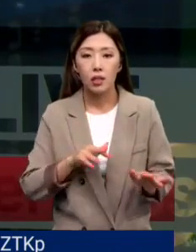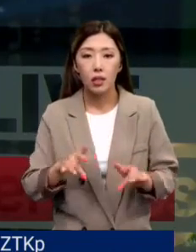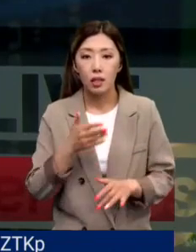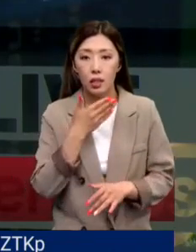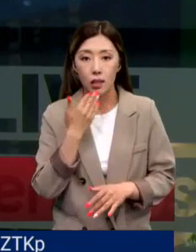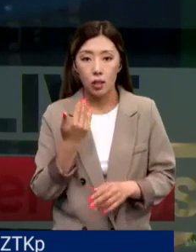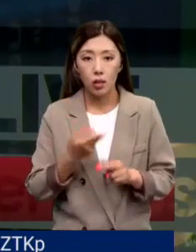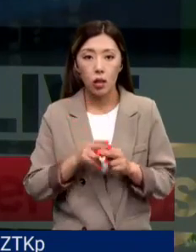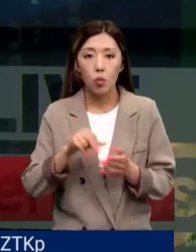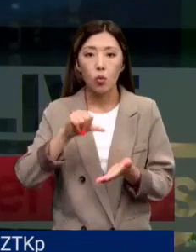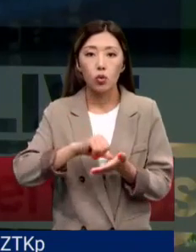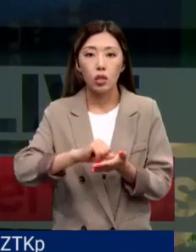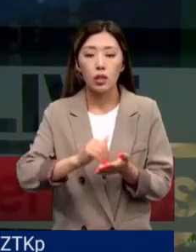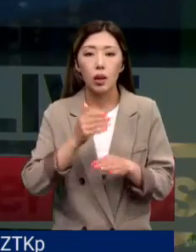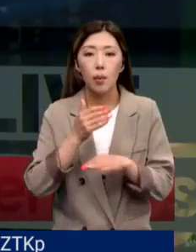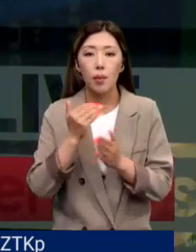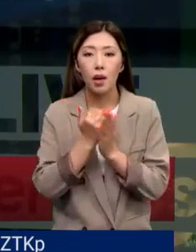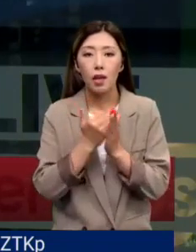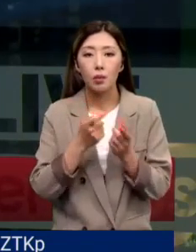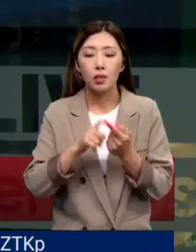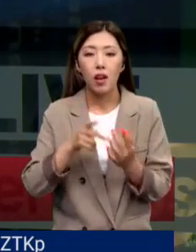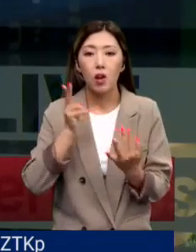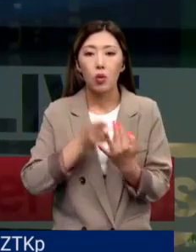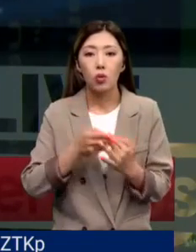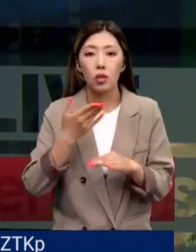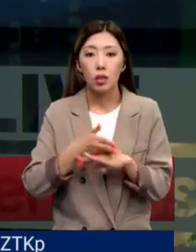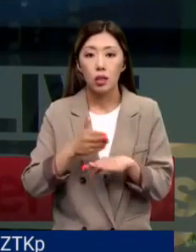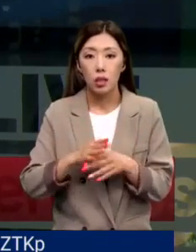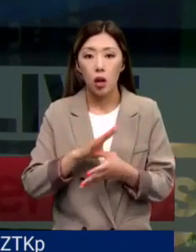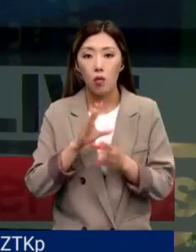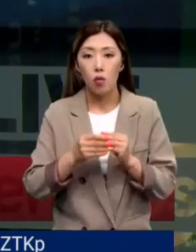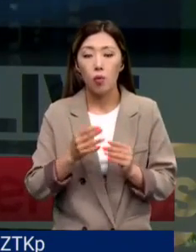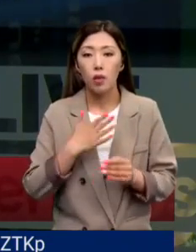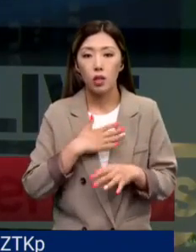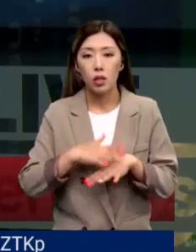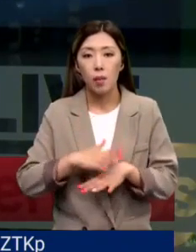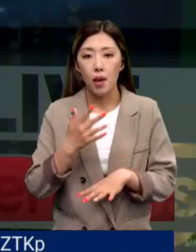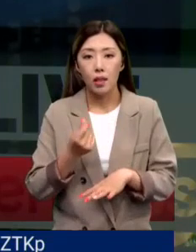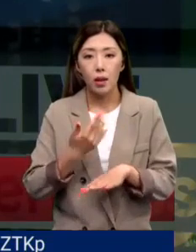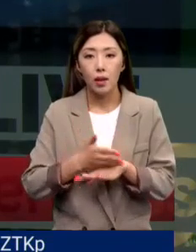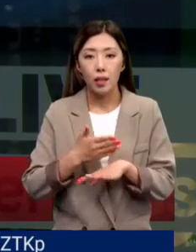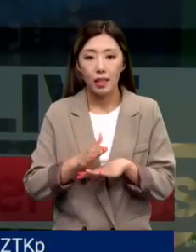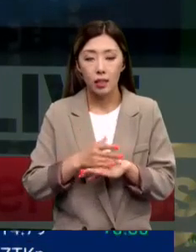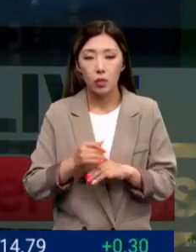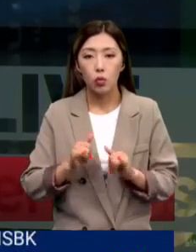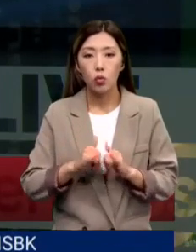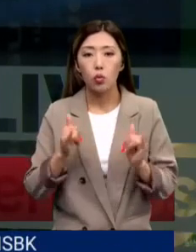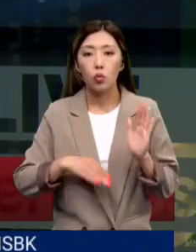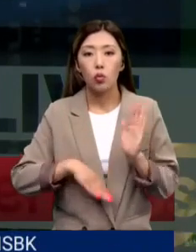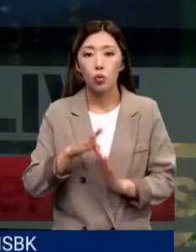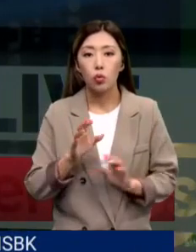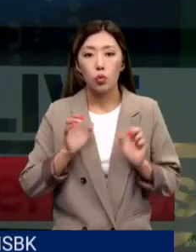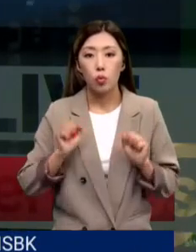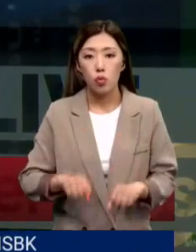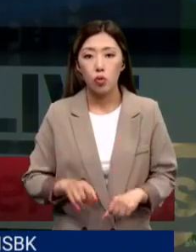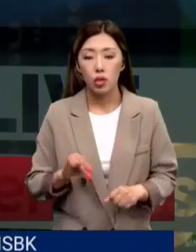как участие в программах льготного кредитования. Это поможет улучшить денежно-кредитную политику и усилить независимость Центрального